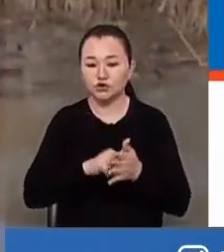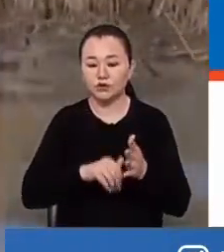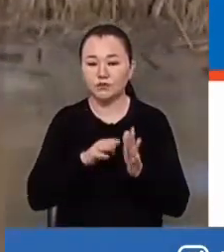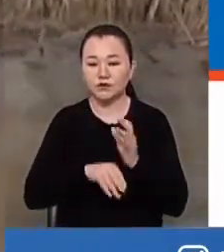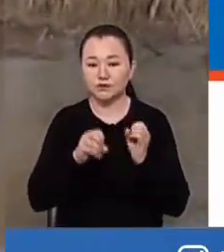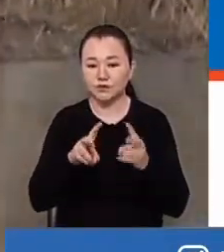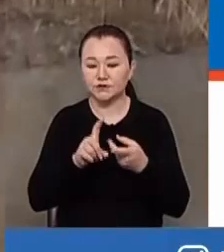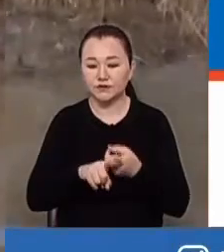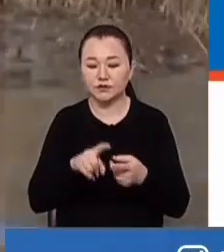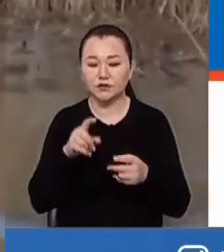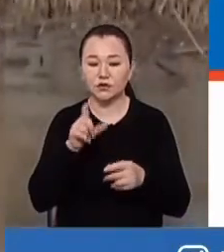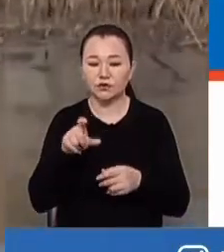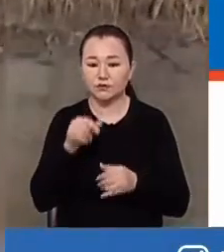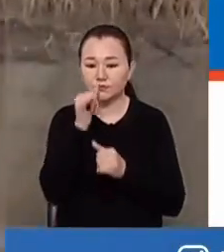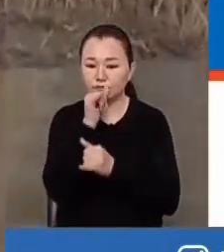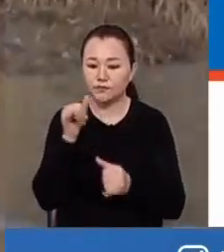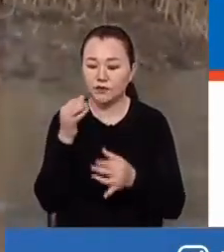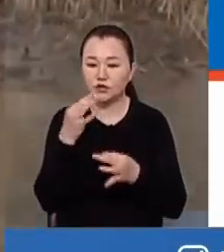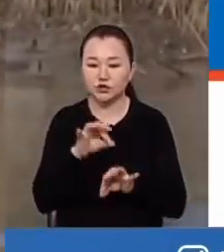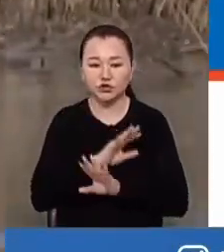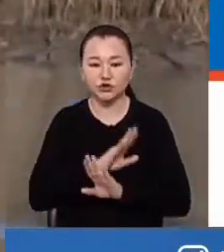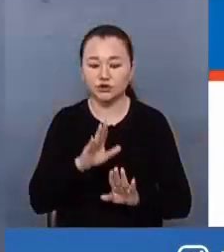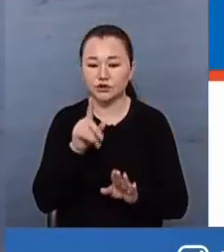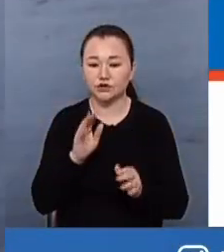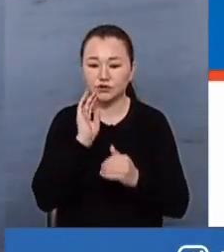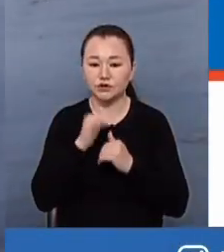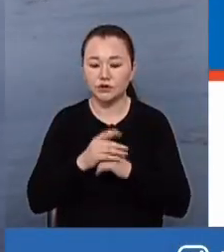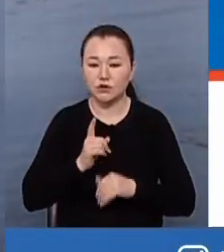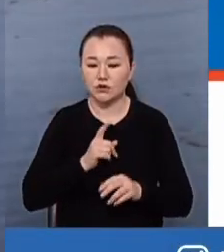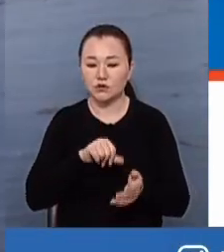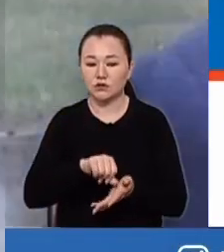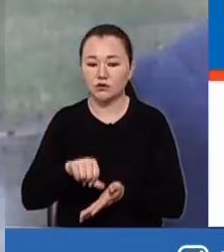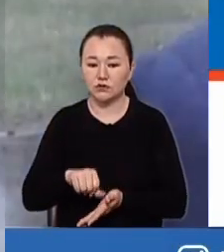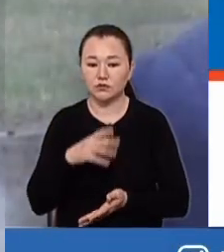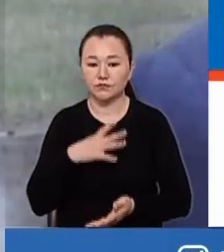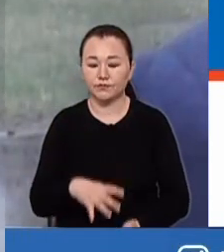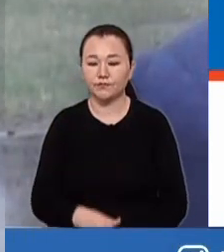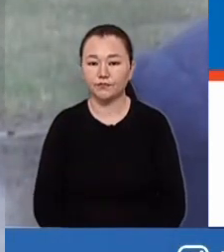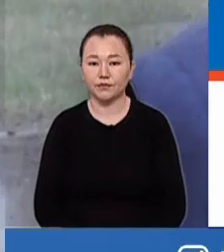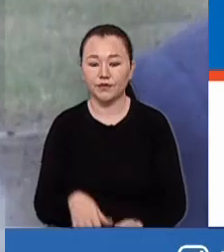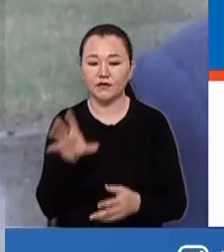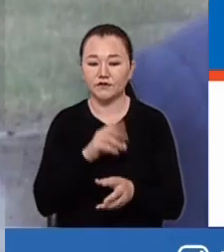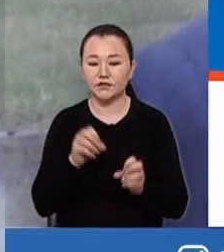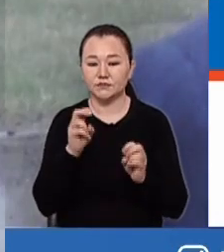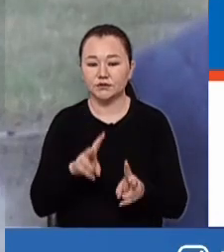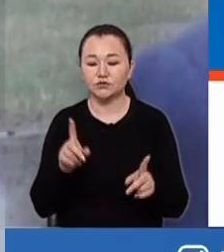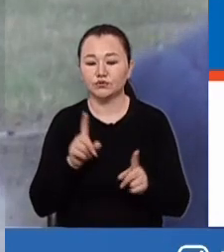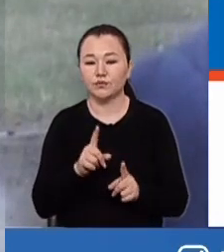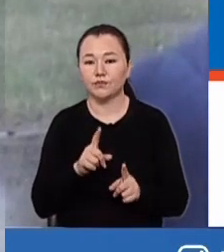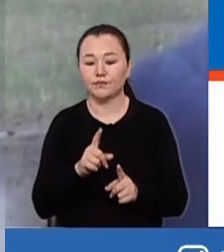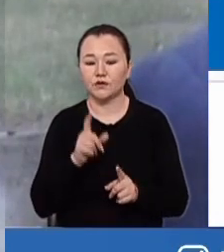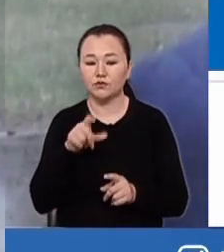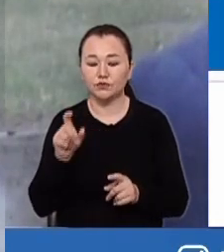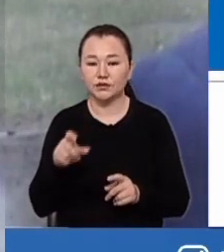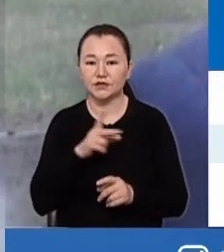үшін аумаққа тұрғындардың кіруіне рұқсат жоқ. Тіпті күні-түні қарауыл қоюға тура келген. Они специально резали для того, чтобы...